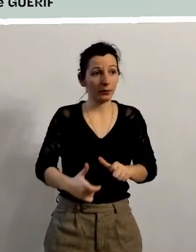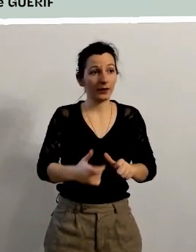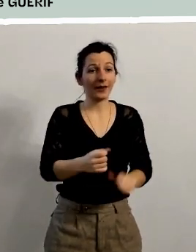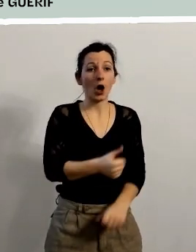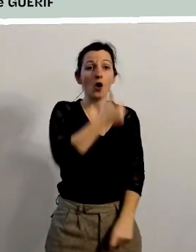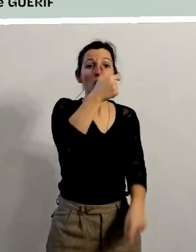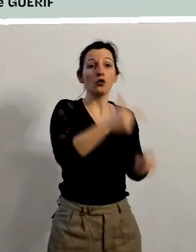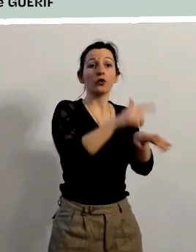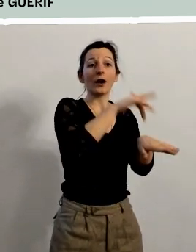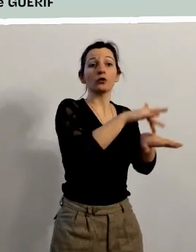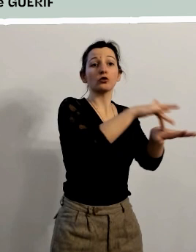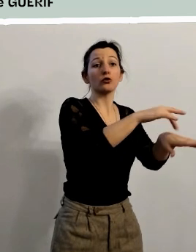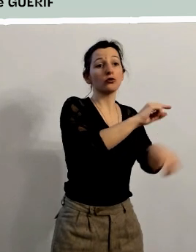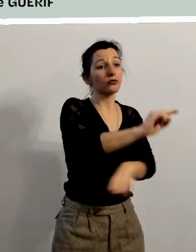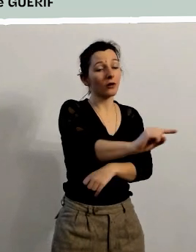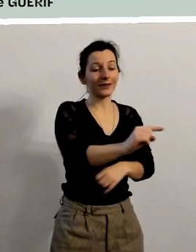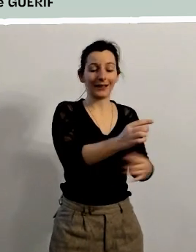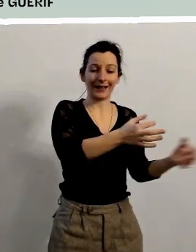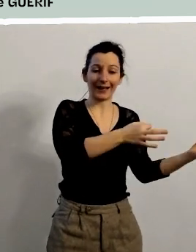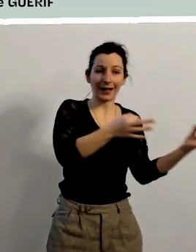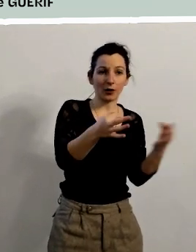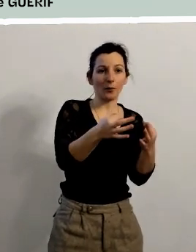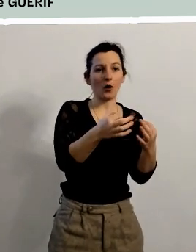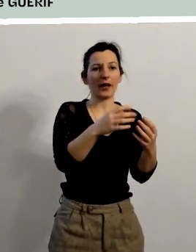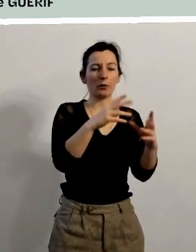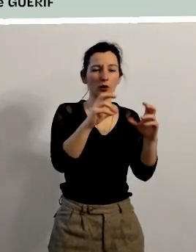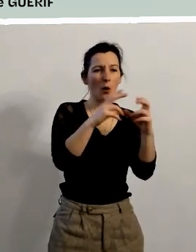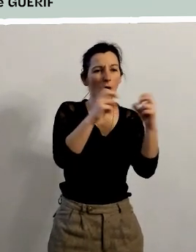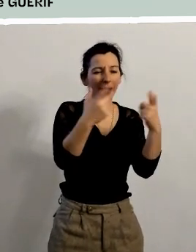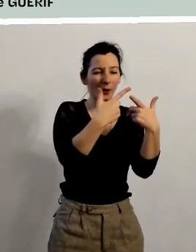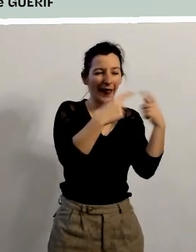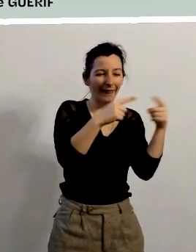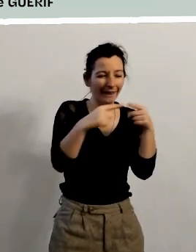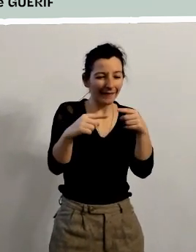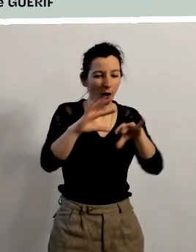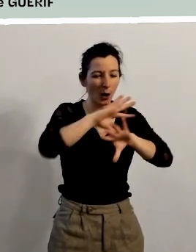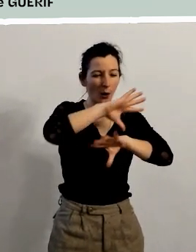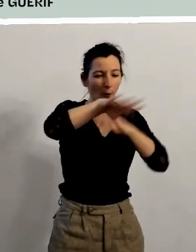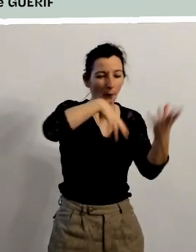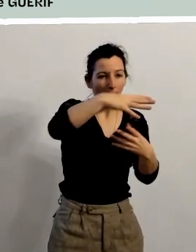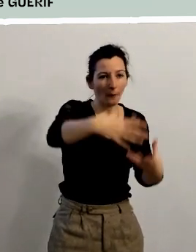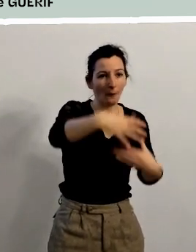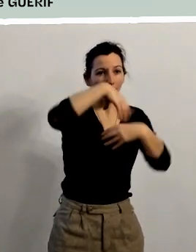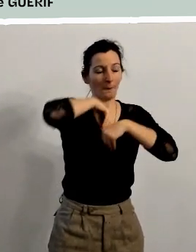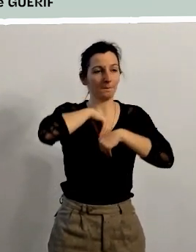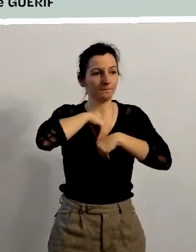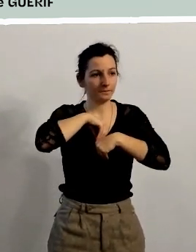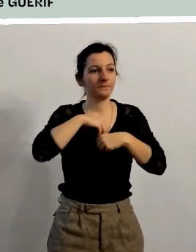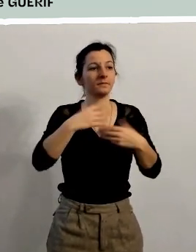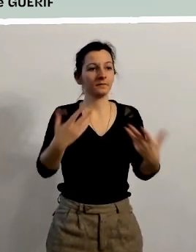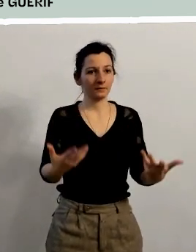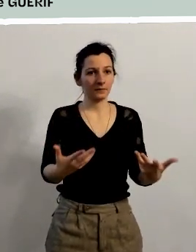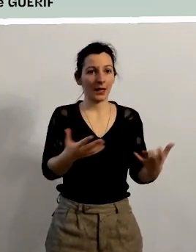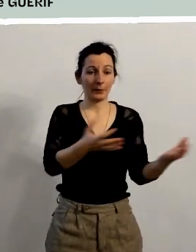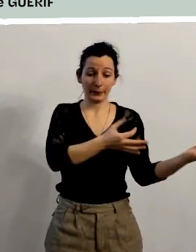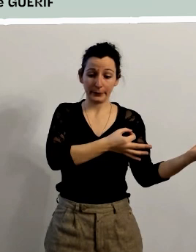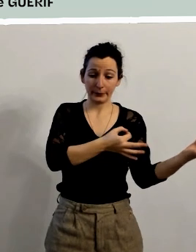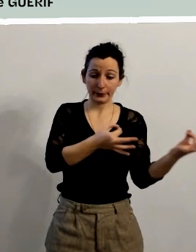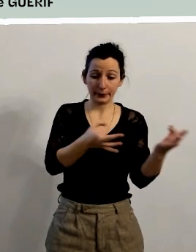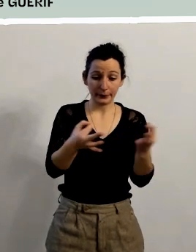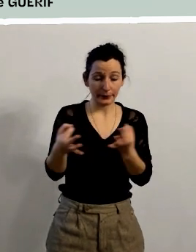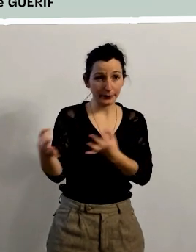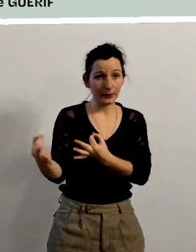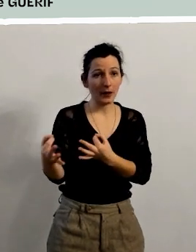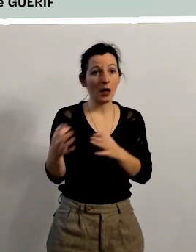à différents moments de notre vie. Donc il y a la notion de cocktail, la notion de chronicité, etc. On peut faire des études